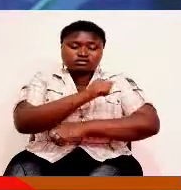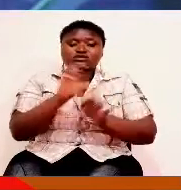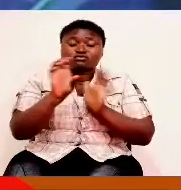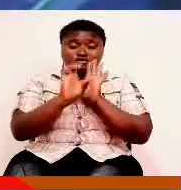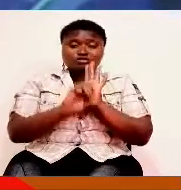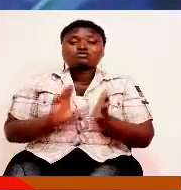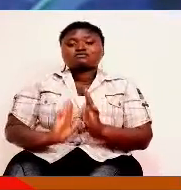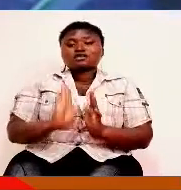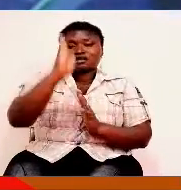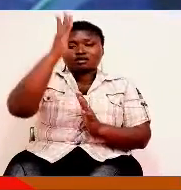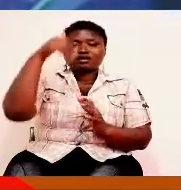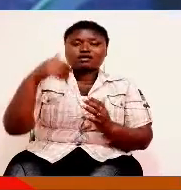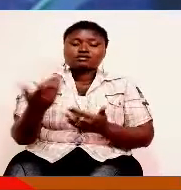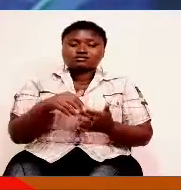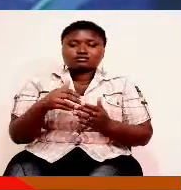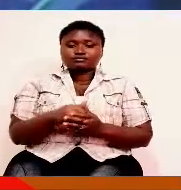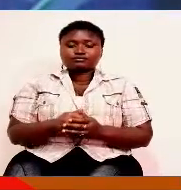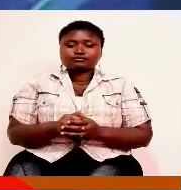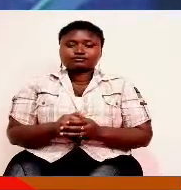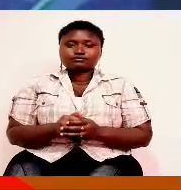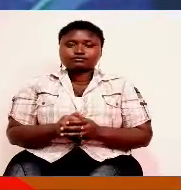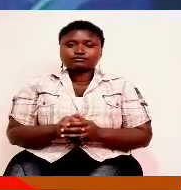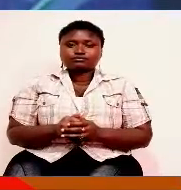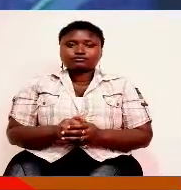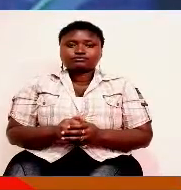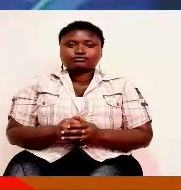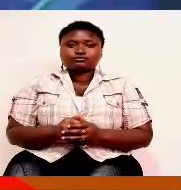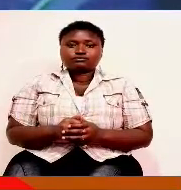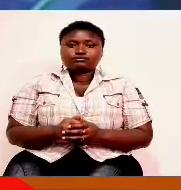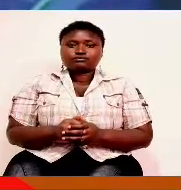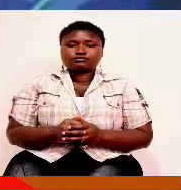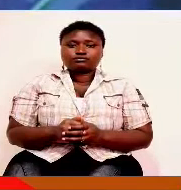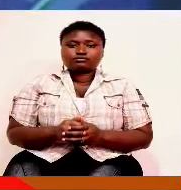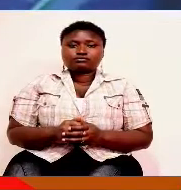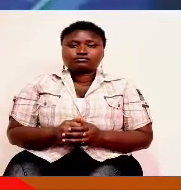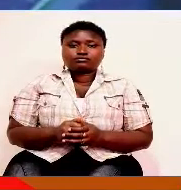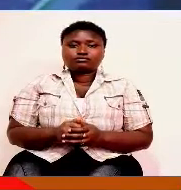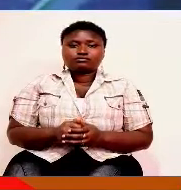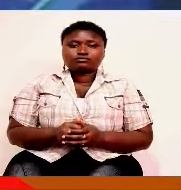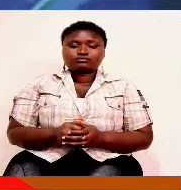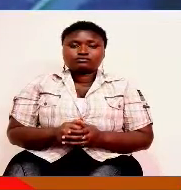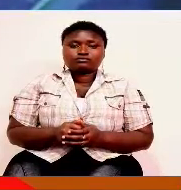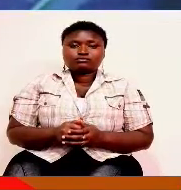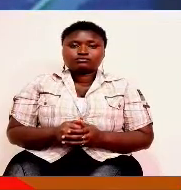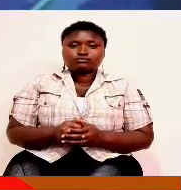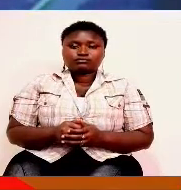no shikoroshi kia batirana gikiro kinene mwadiki wito wa Moohoro Veronica Waboi no tohari ili alifoti eno.